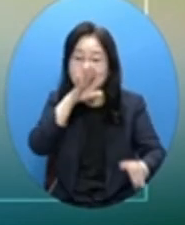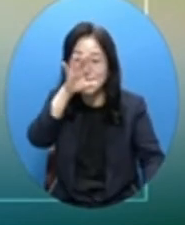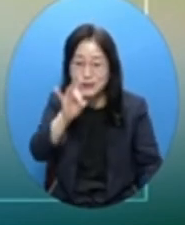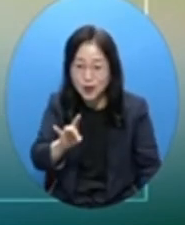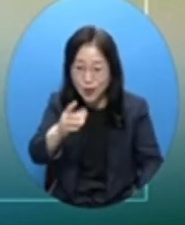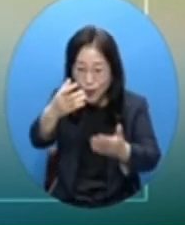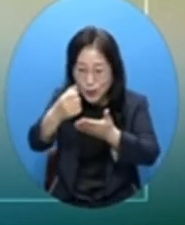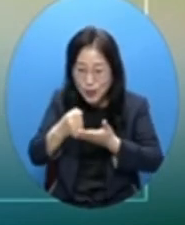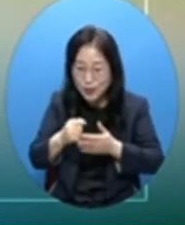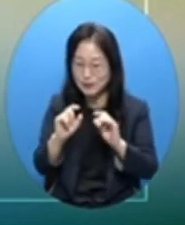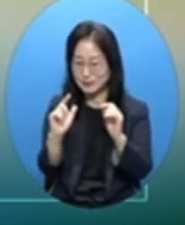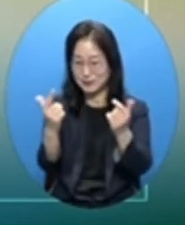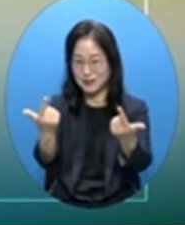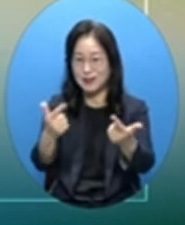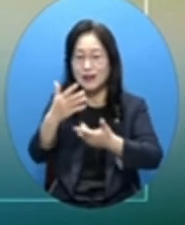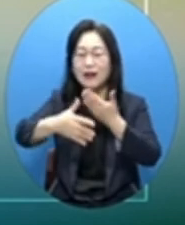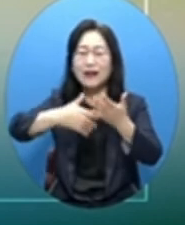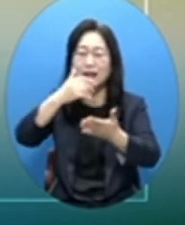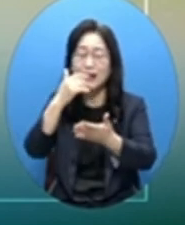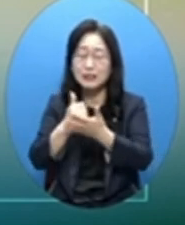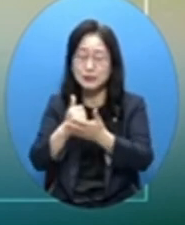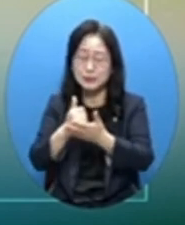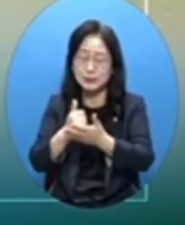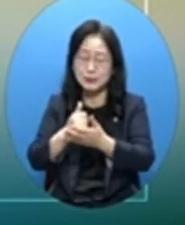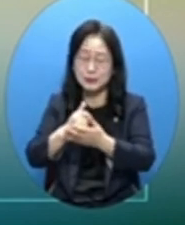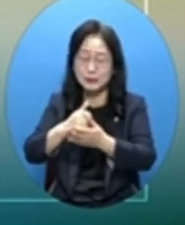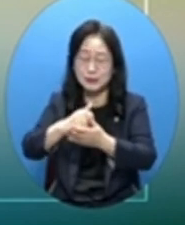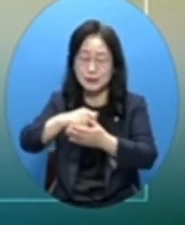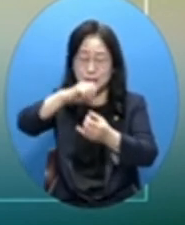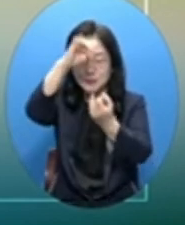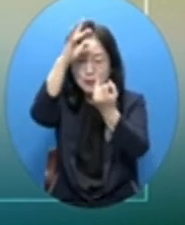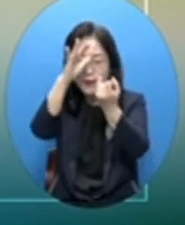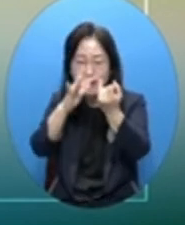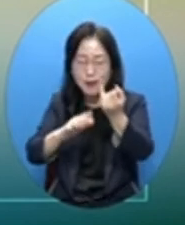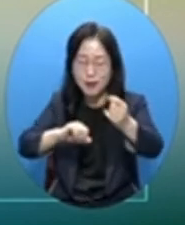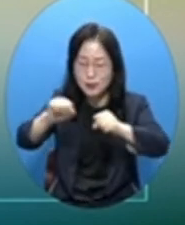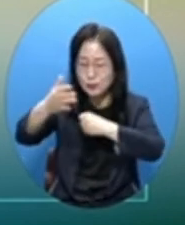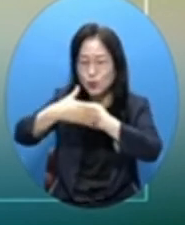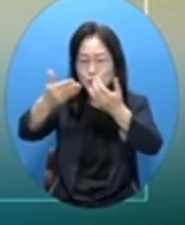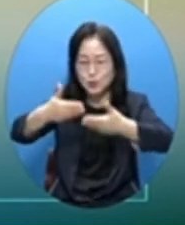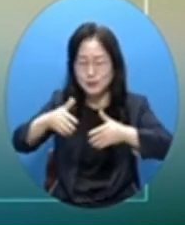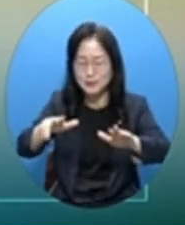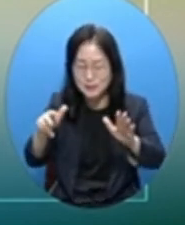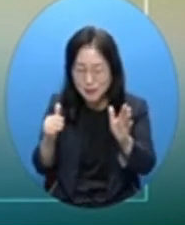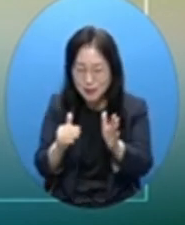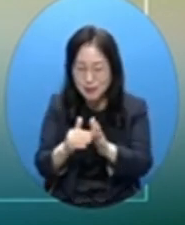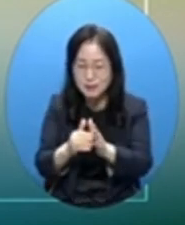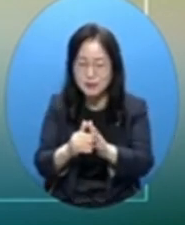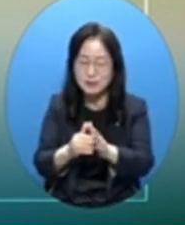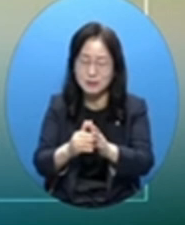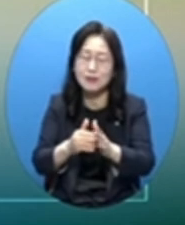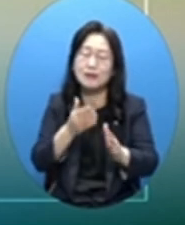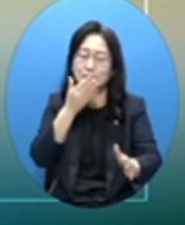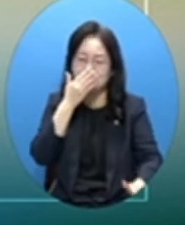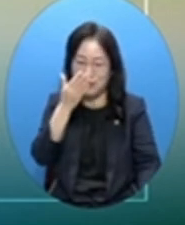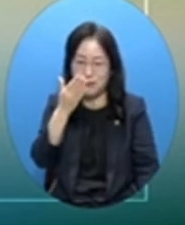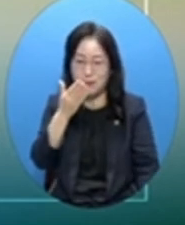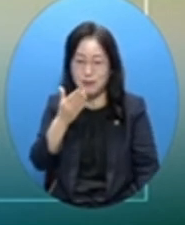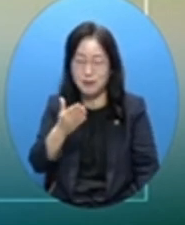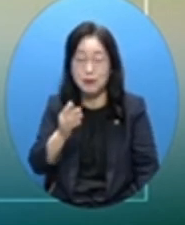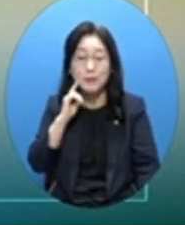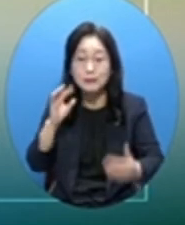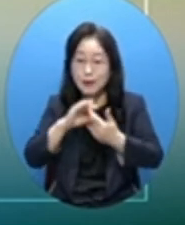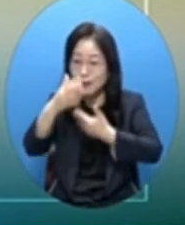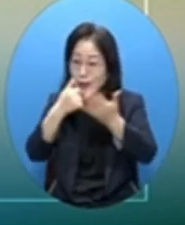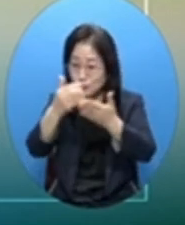당연하게 얻은 대가가 아니라 하나님이 임재하시고 역사하셨기 때문에 지금까지의 모든 여정이 가능했습니다 그것이 아니라면